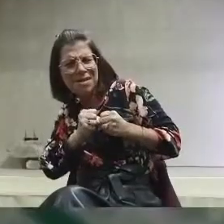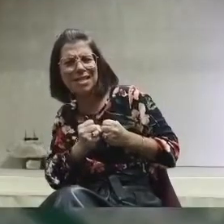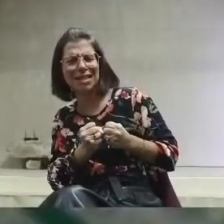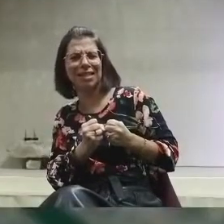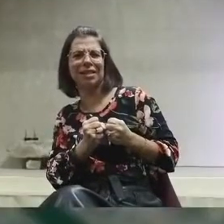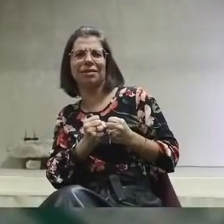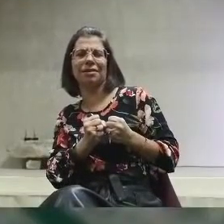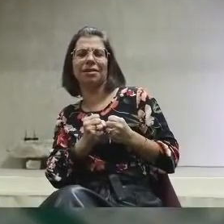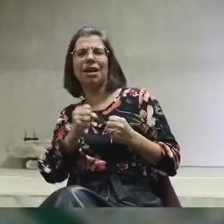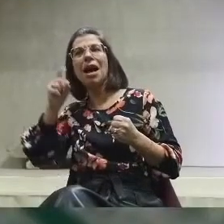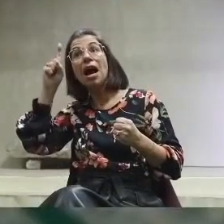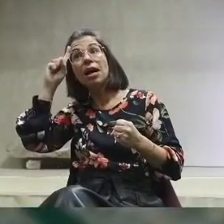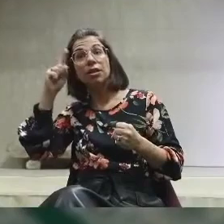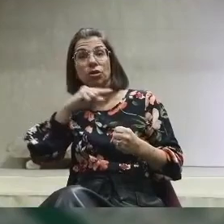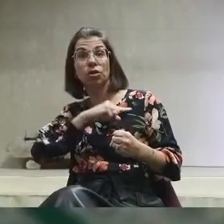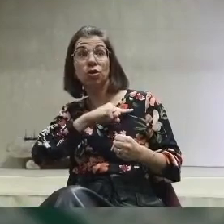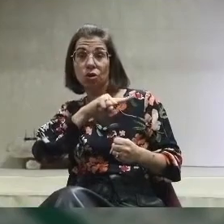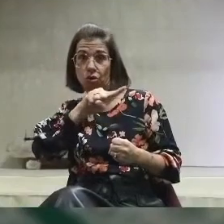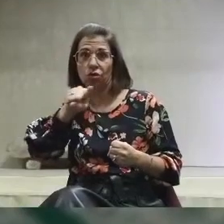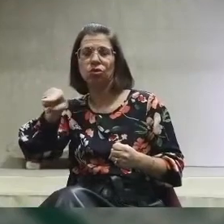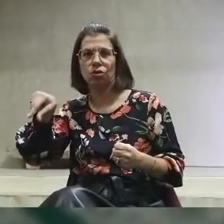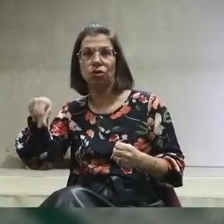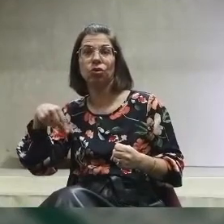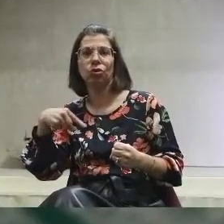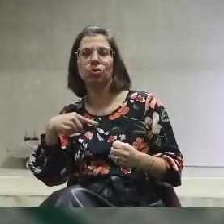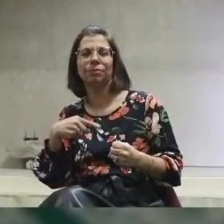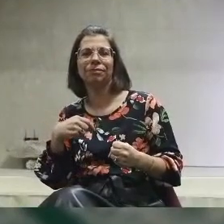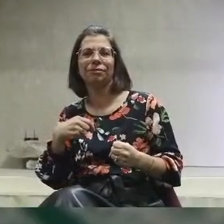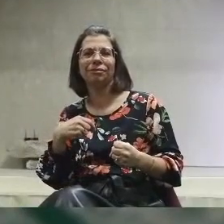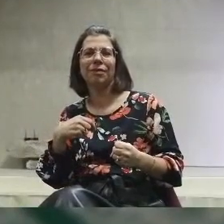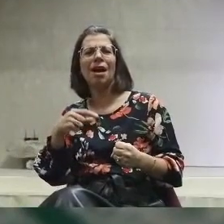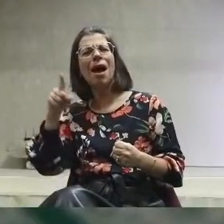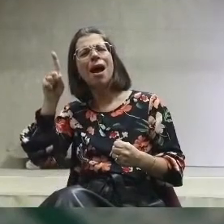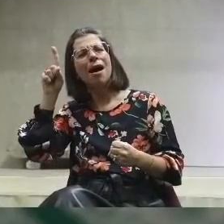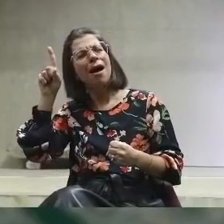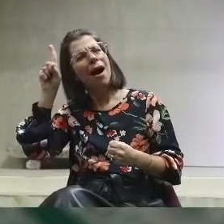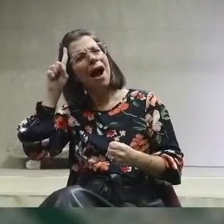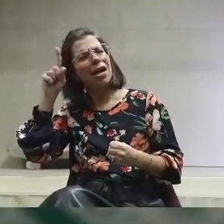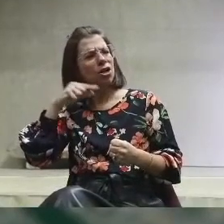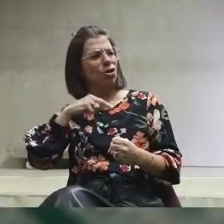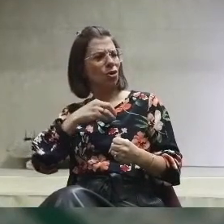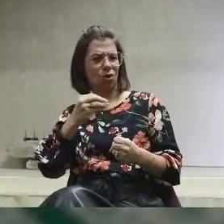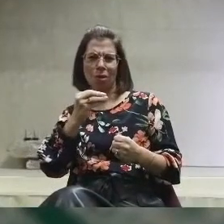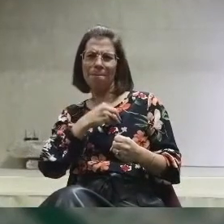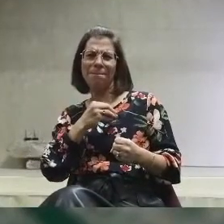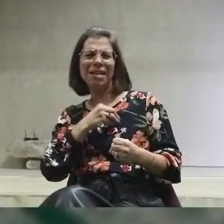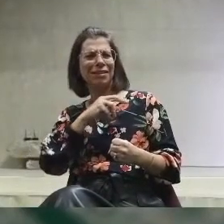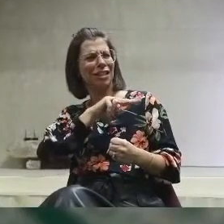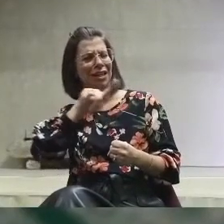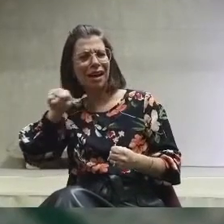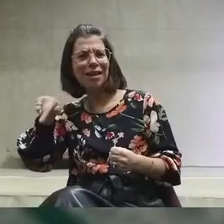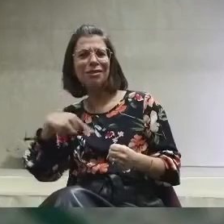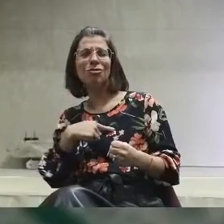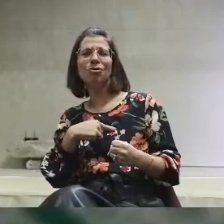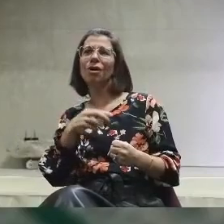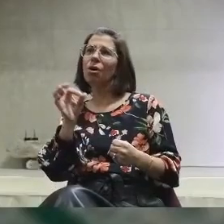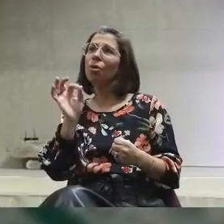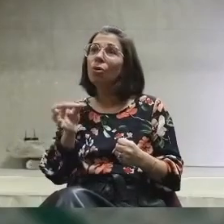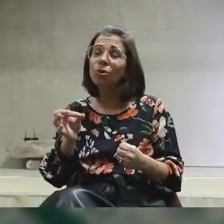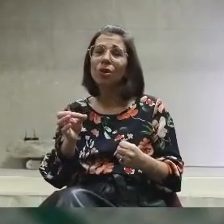iniquités. C'est à cause de nos péchés, c'est nos péchés qui ont cloué Jésus.